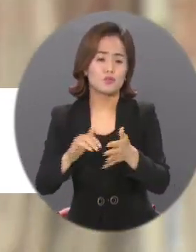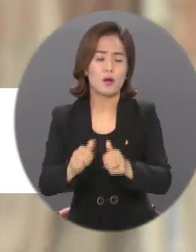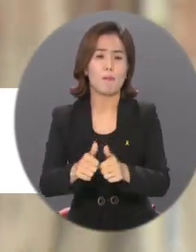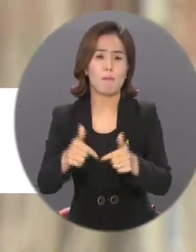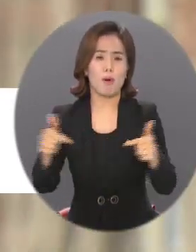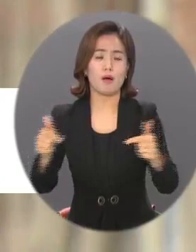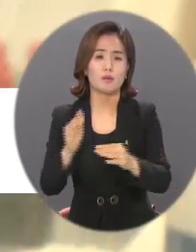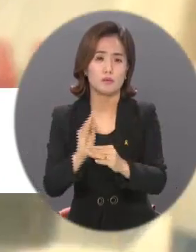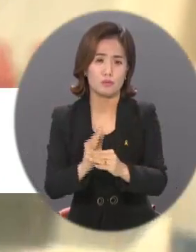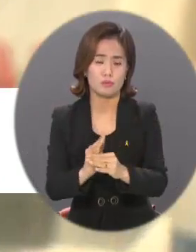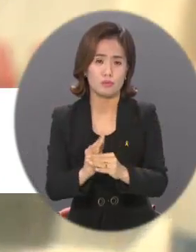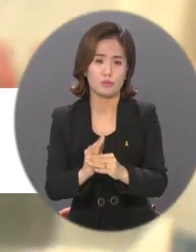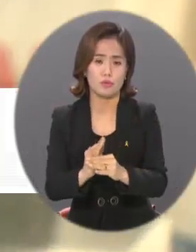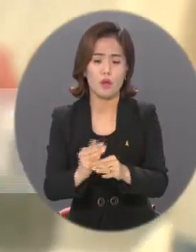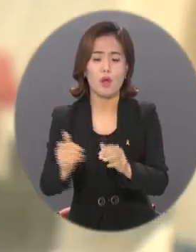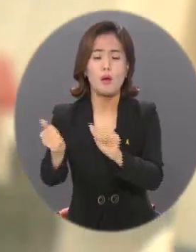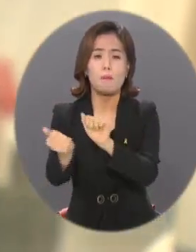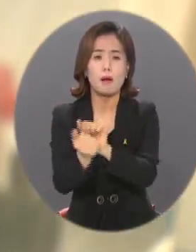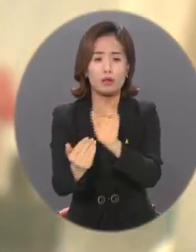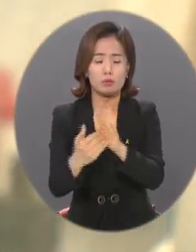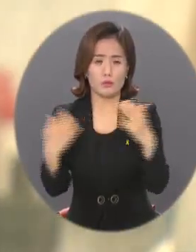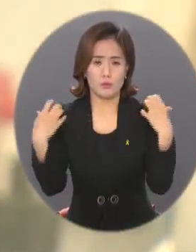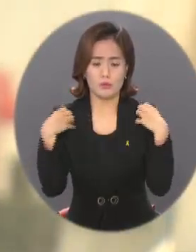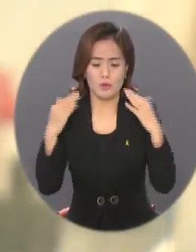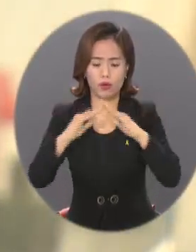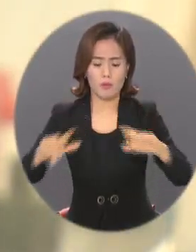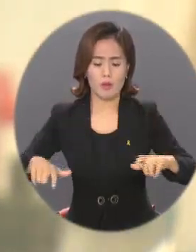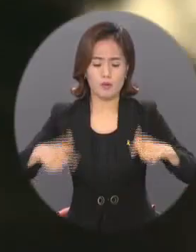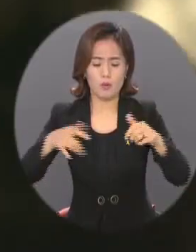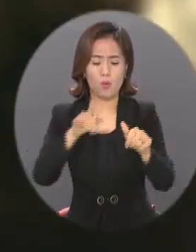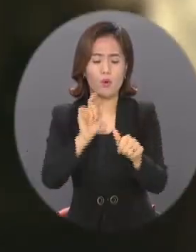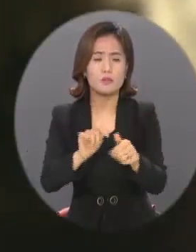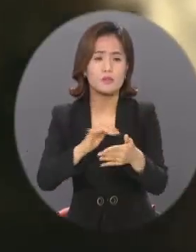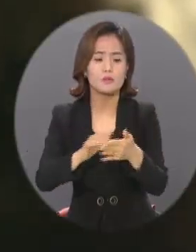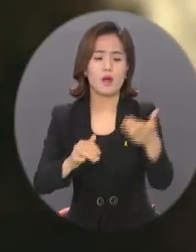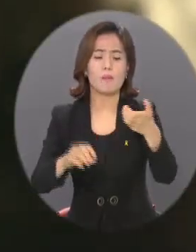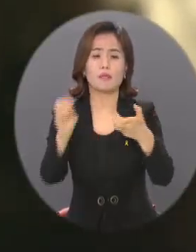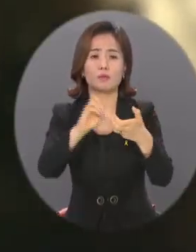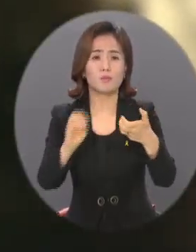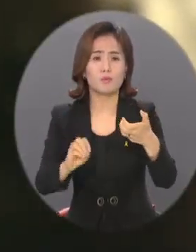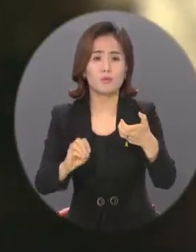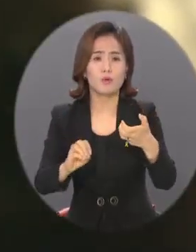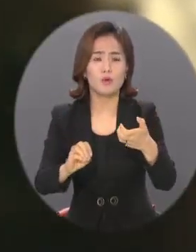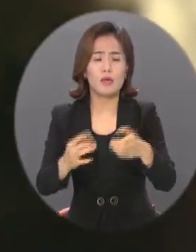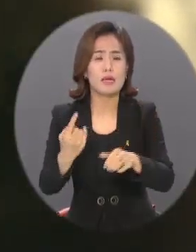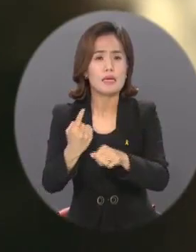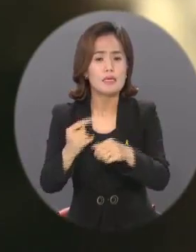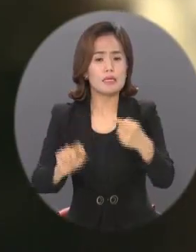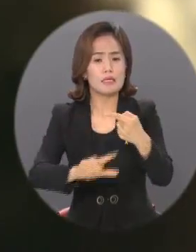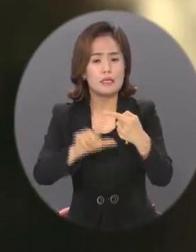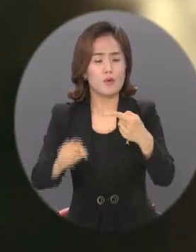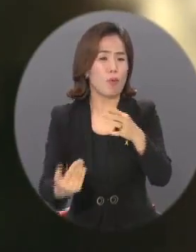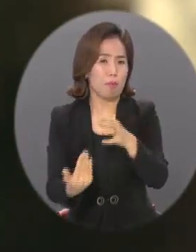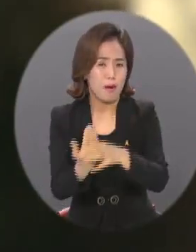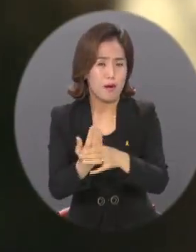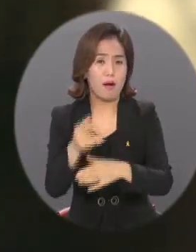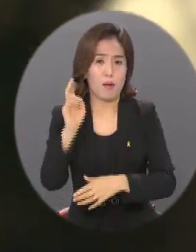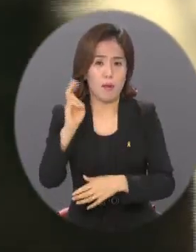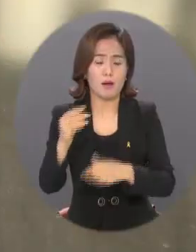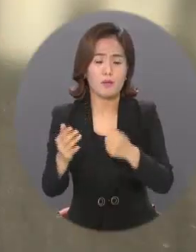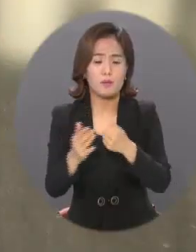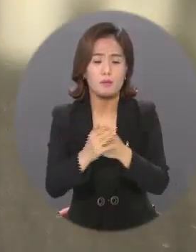폭증하고 있습니다. 방역당국은 전남 지역 코로나19 확진자의 80%가 지난달 발생한 것으로